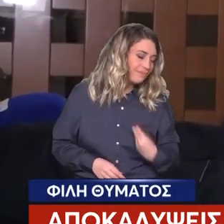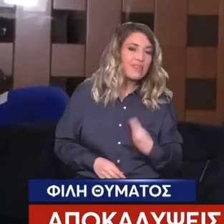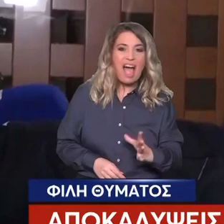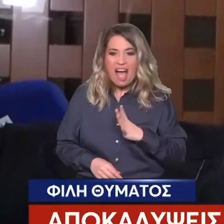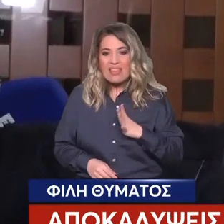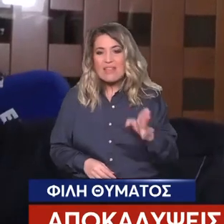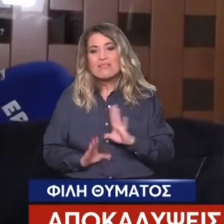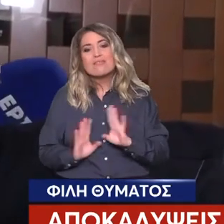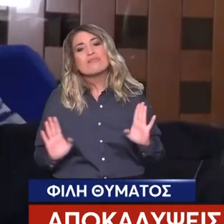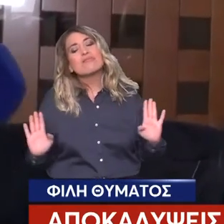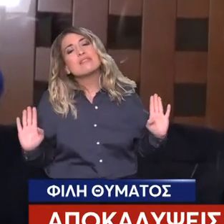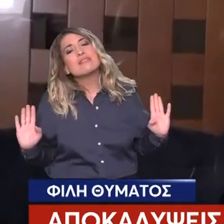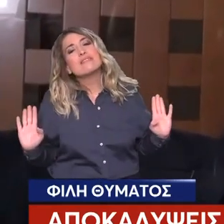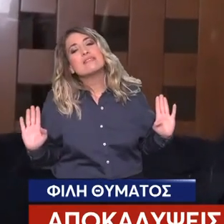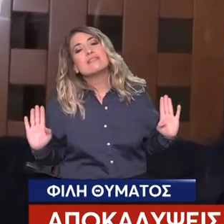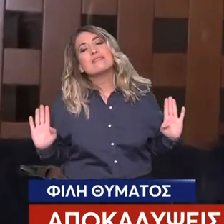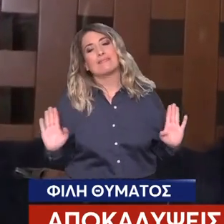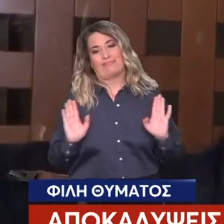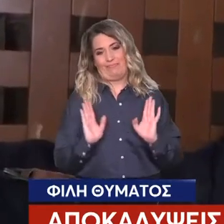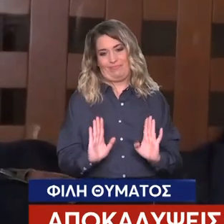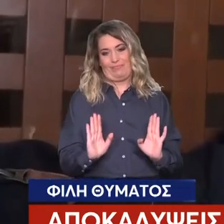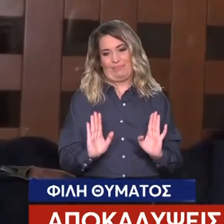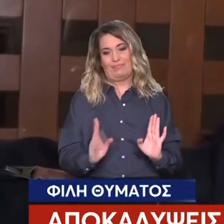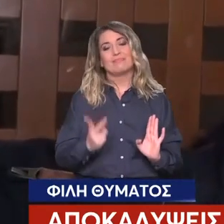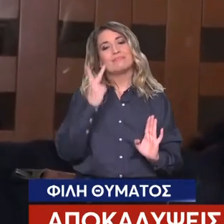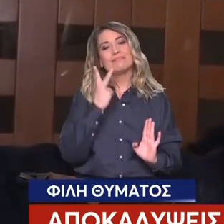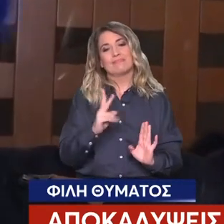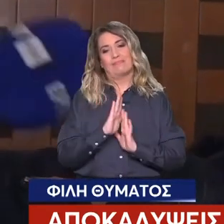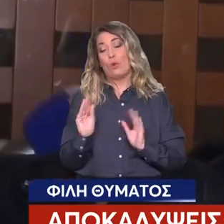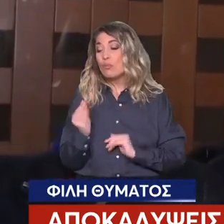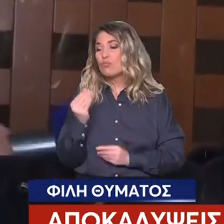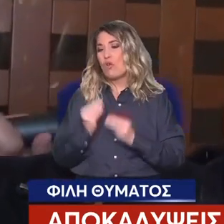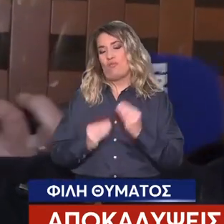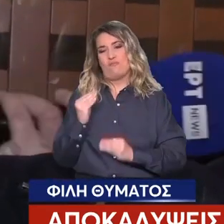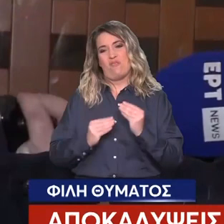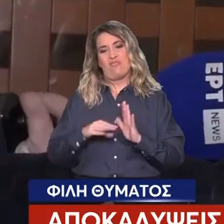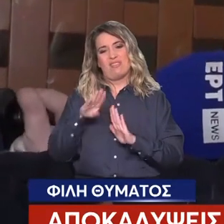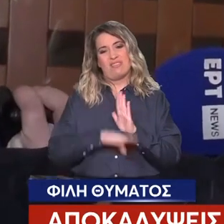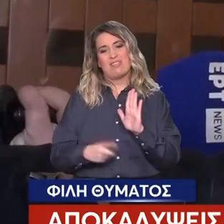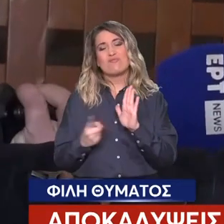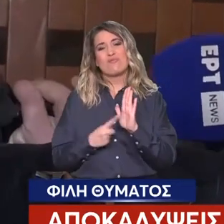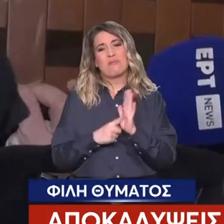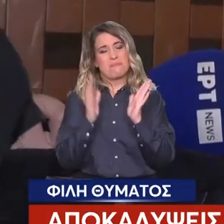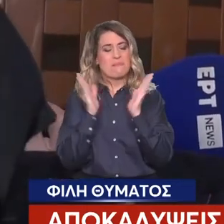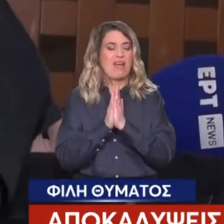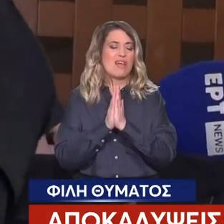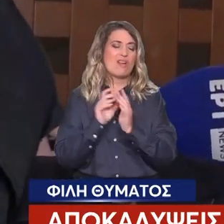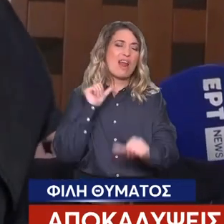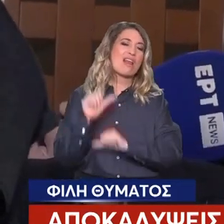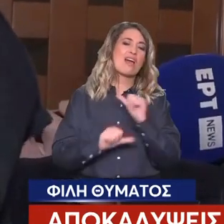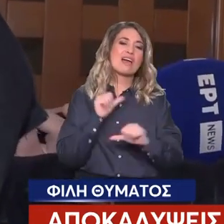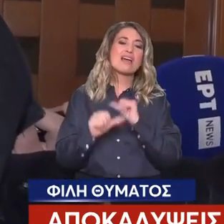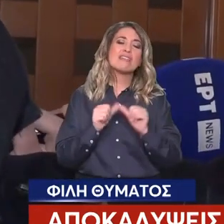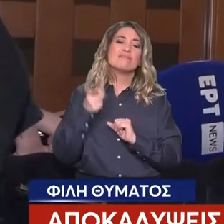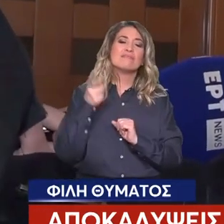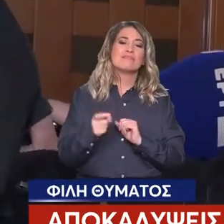οι νομοθέτες να κοιτάξουν το πρόβλημα κατάματα και να αλλάξουν αυτό το ισόβια επιτέλους. Να γίνει ισόβια